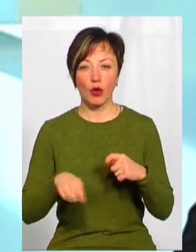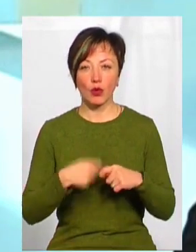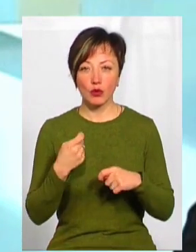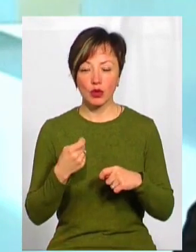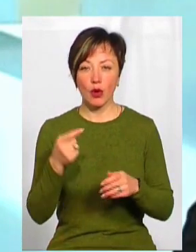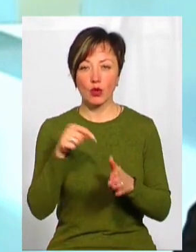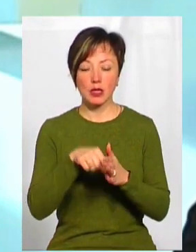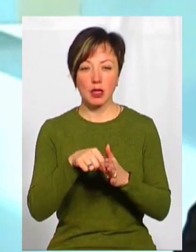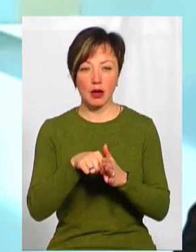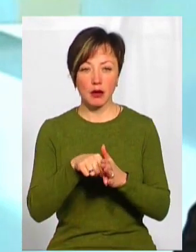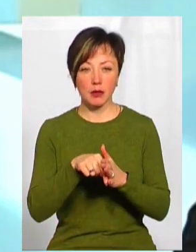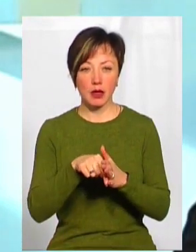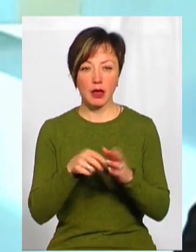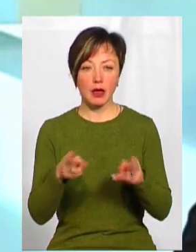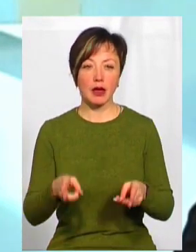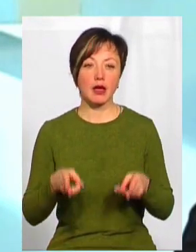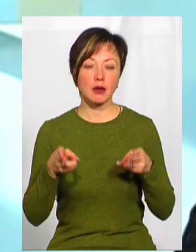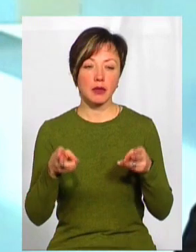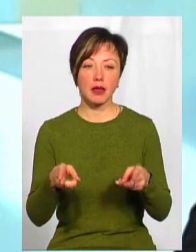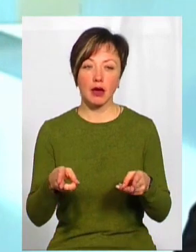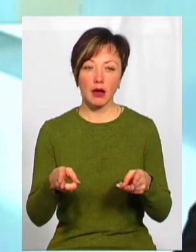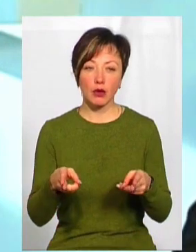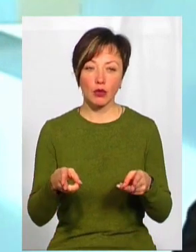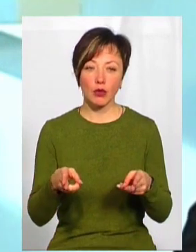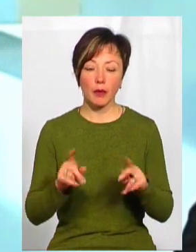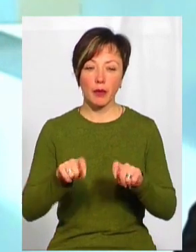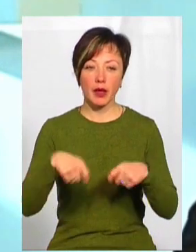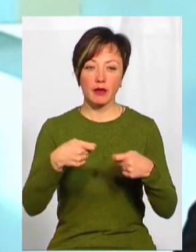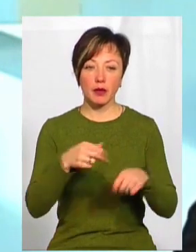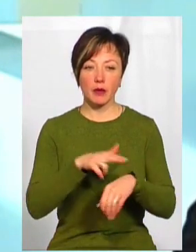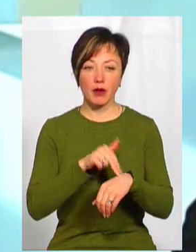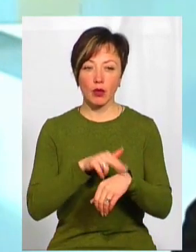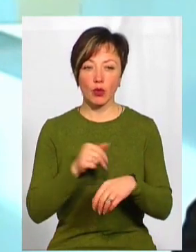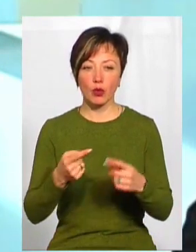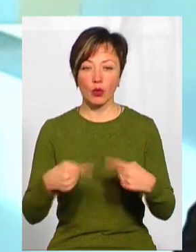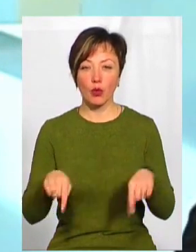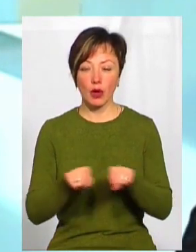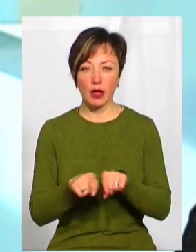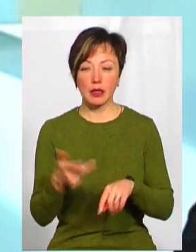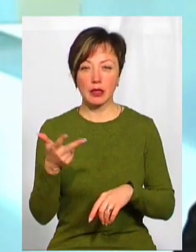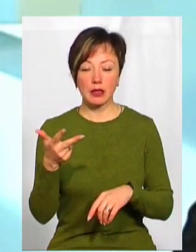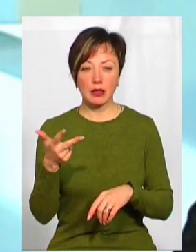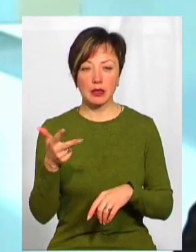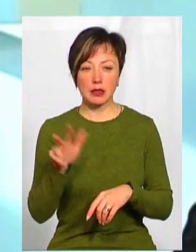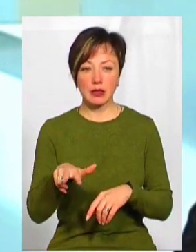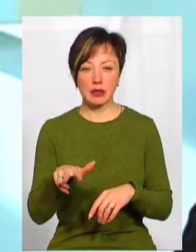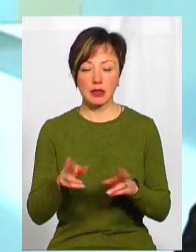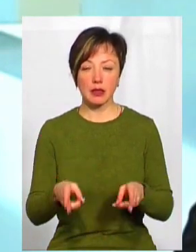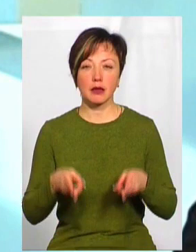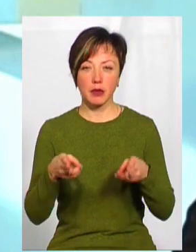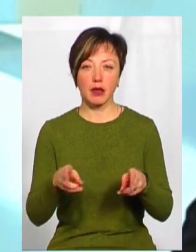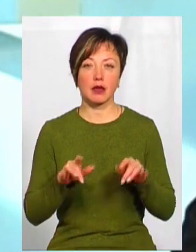порушення з ознаками криміналу і передали це в правоохоронні органи, і 3